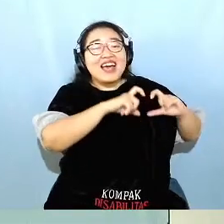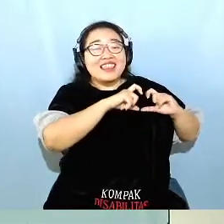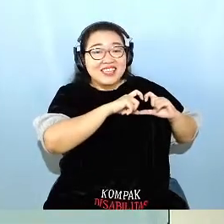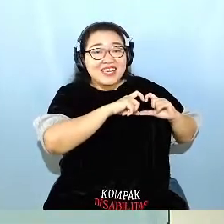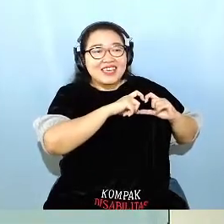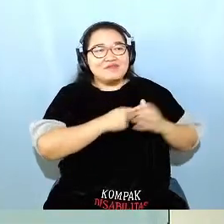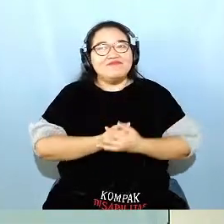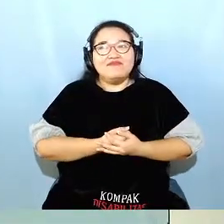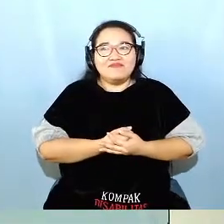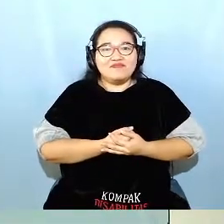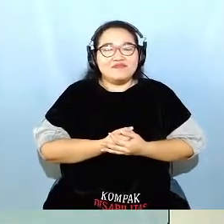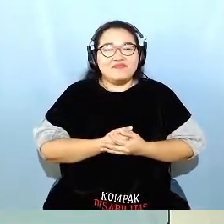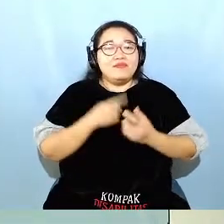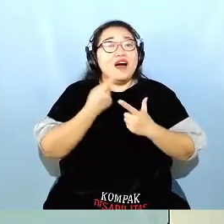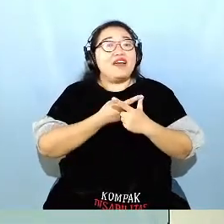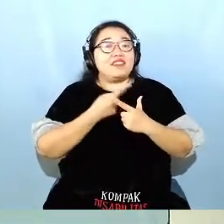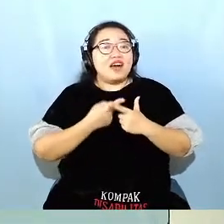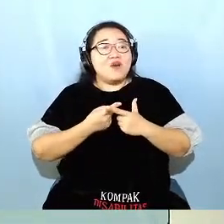Lain kali latihan kurnya lebih bagus.